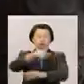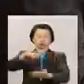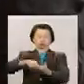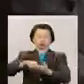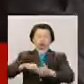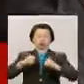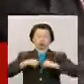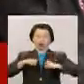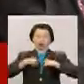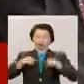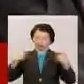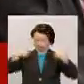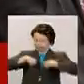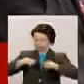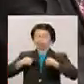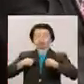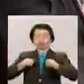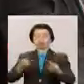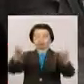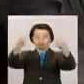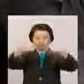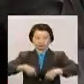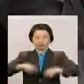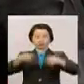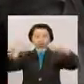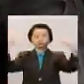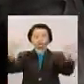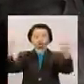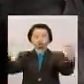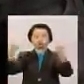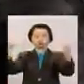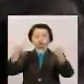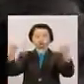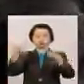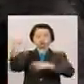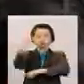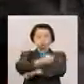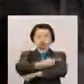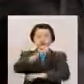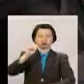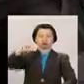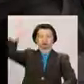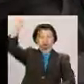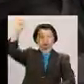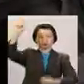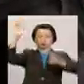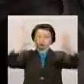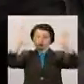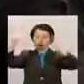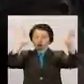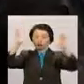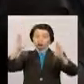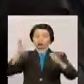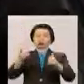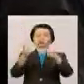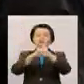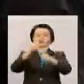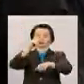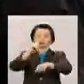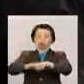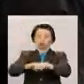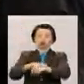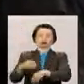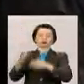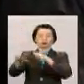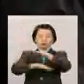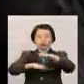baju ini hadir dalam sambutan perayaan Hari Kebangsaan kita yang kali pertama di